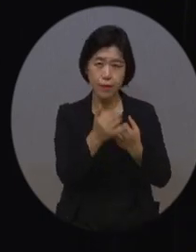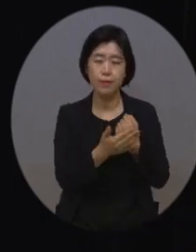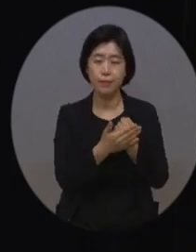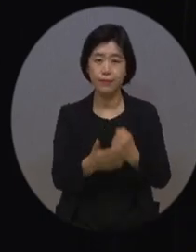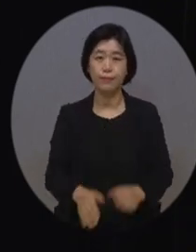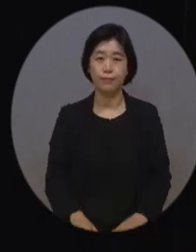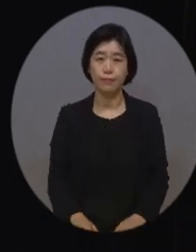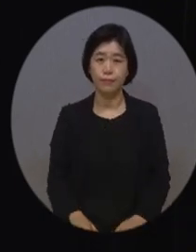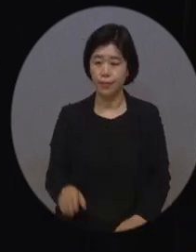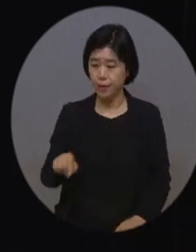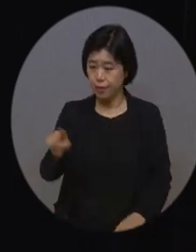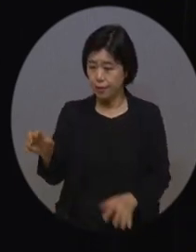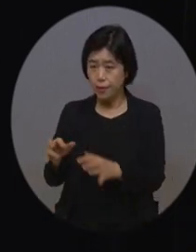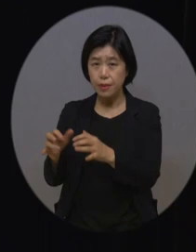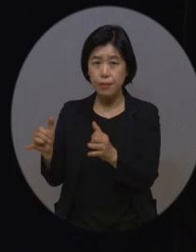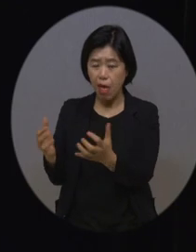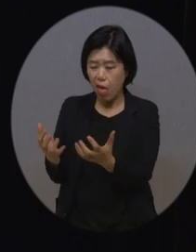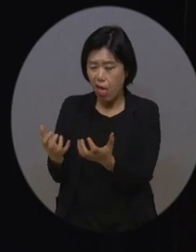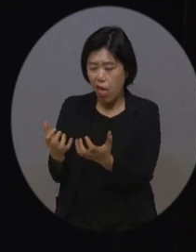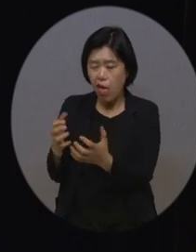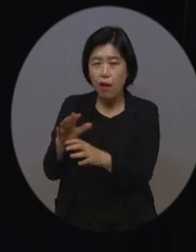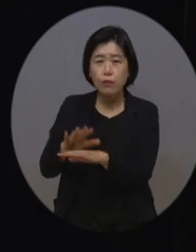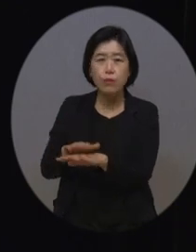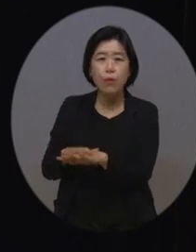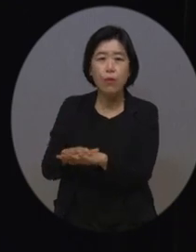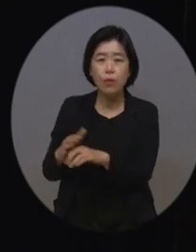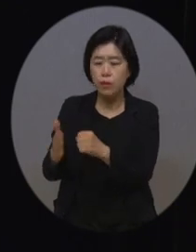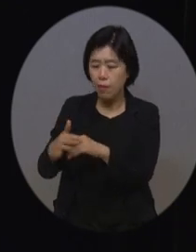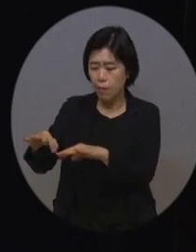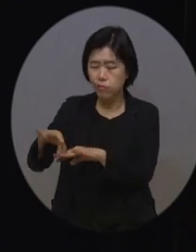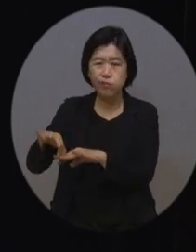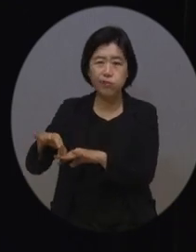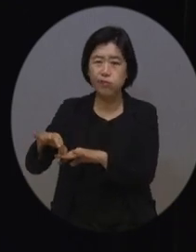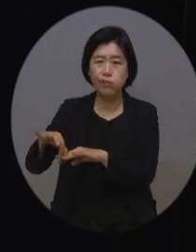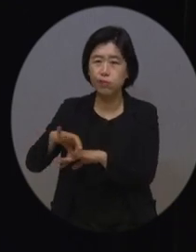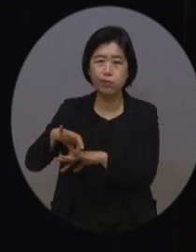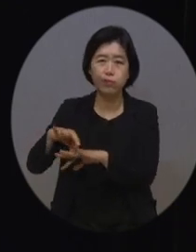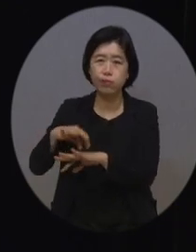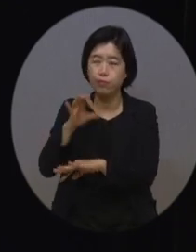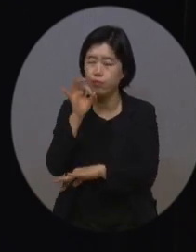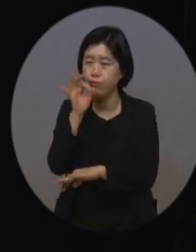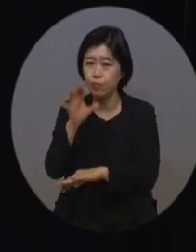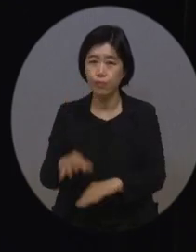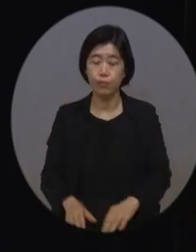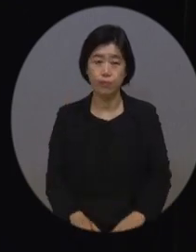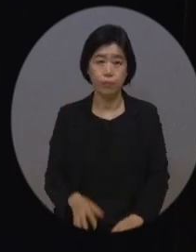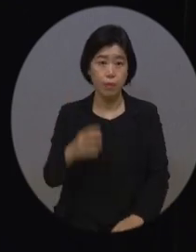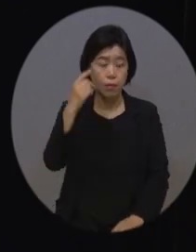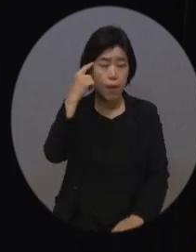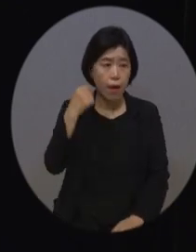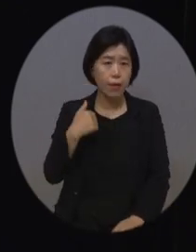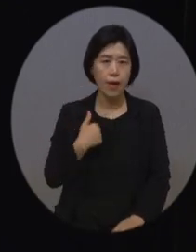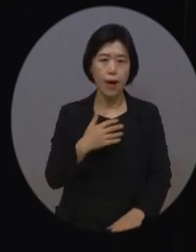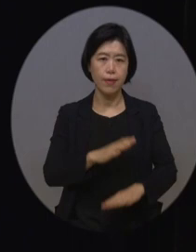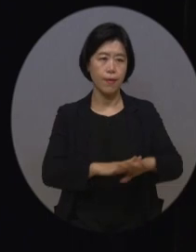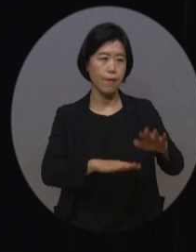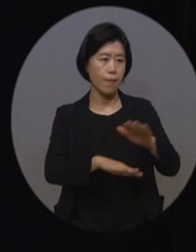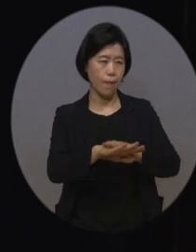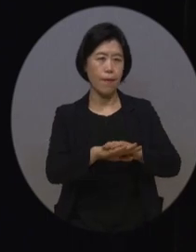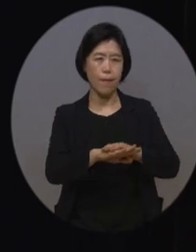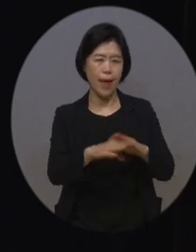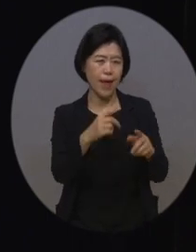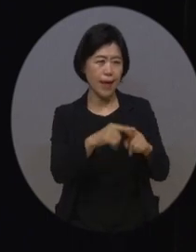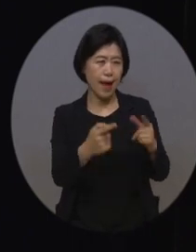그들의 굽은 손가락이 꽃반지를 떨어뜨렸다. 내가 두 손을 흉기처럼 휘두르며 하늘을